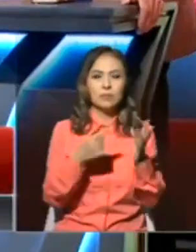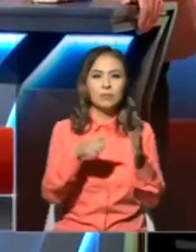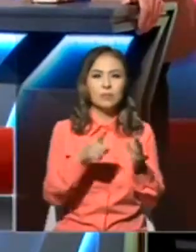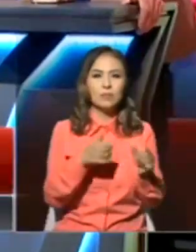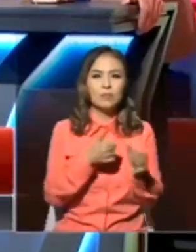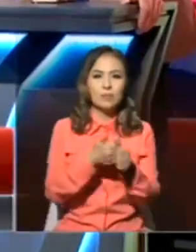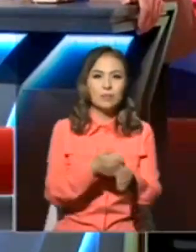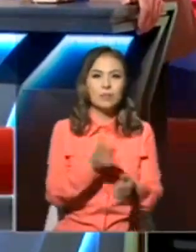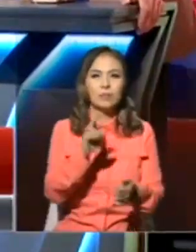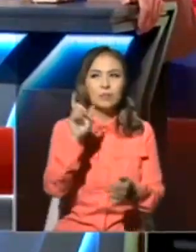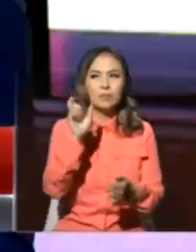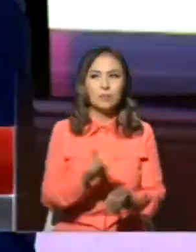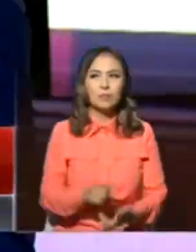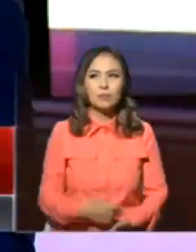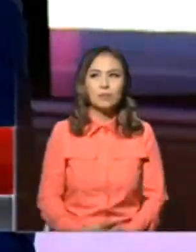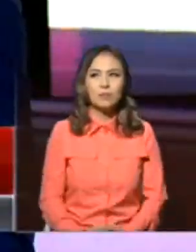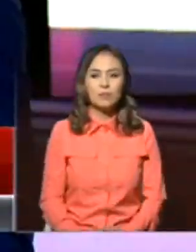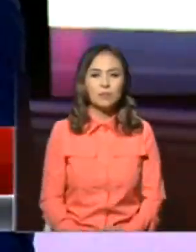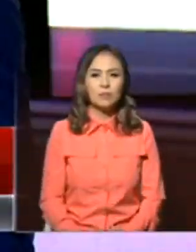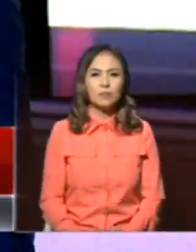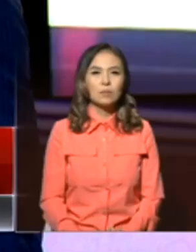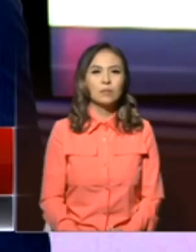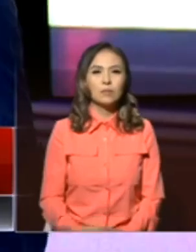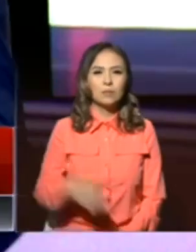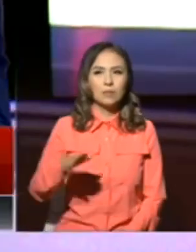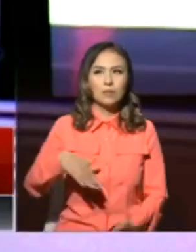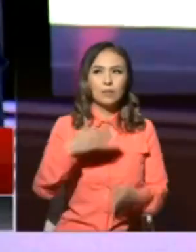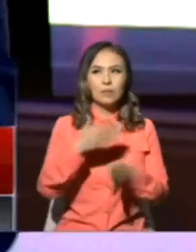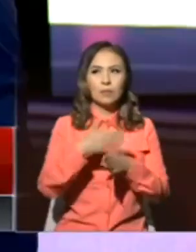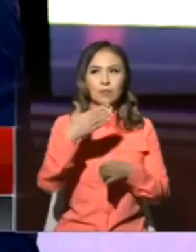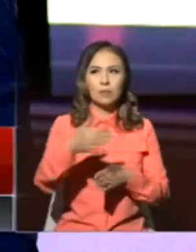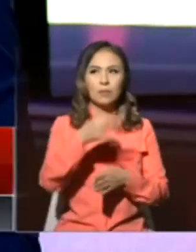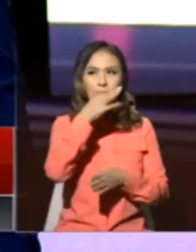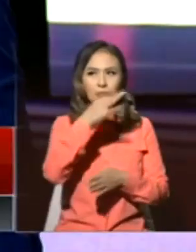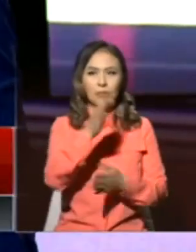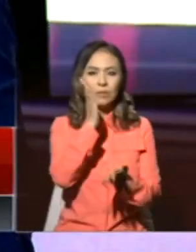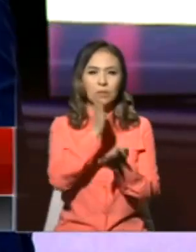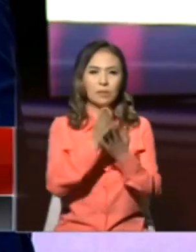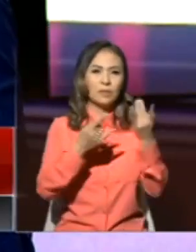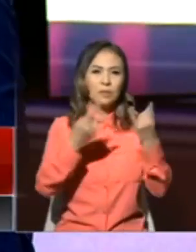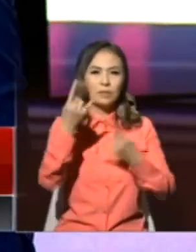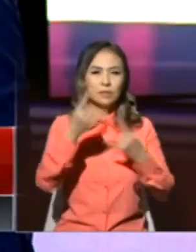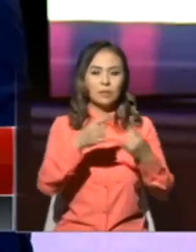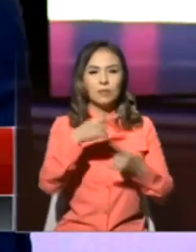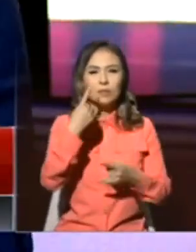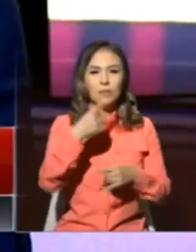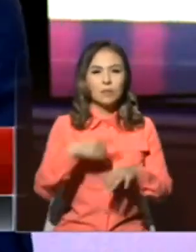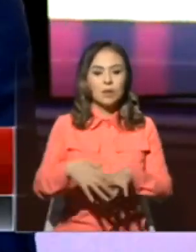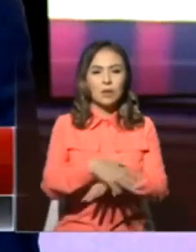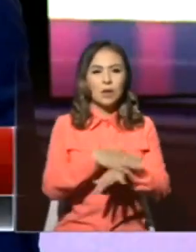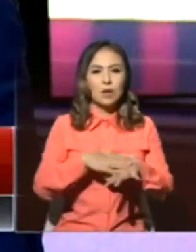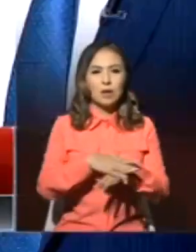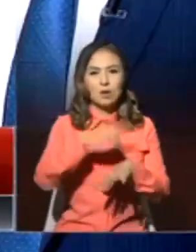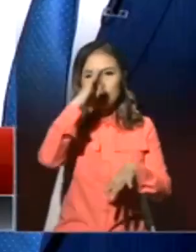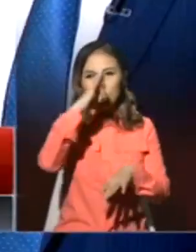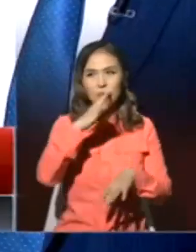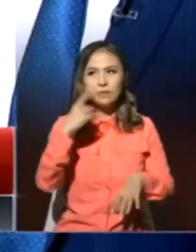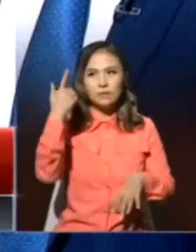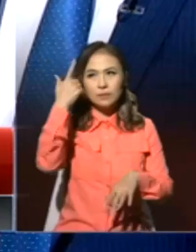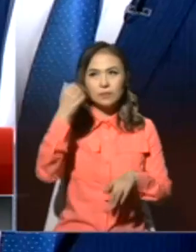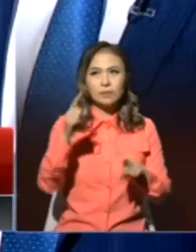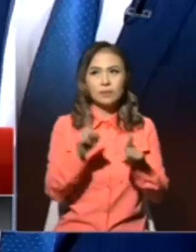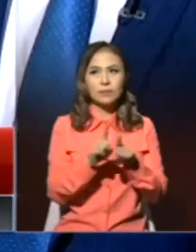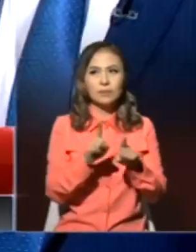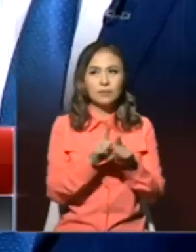кім? Осыны біз білейікші. Оны мен сіздерге кейінірек жауап берейін. Жоқ, қазір мына тікелей эфирде жауап беріңіз. Бүкіл халық, қазақ халқы білсін.